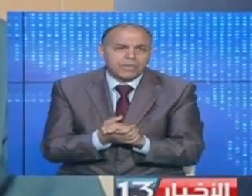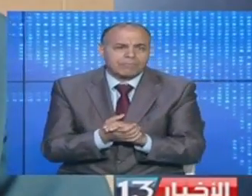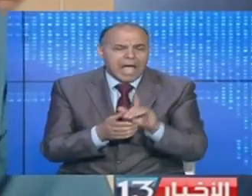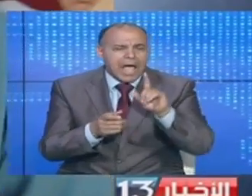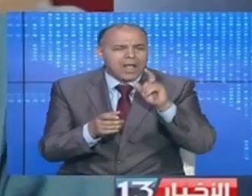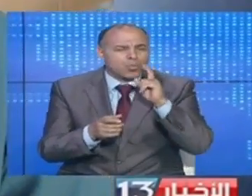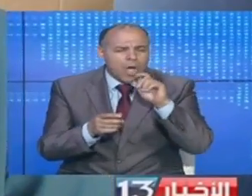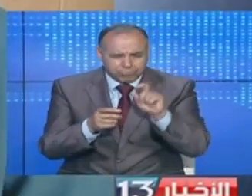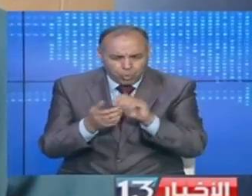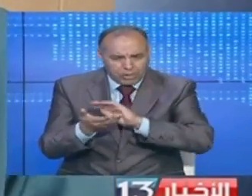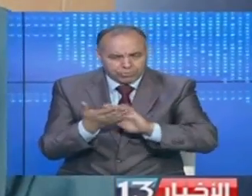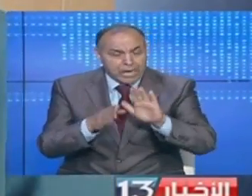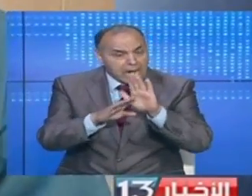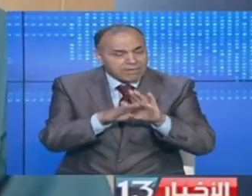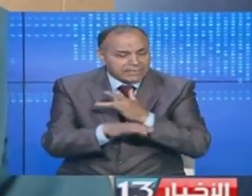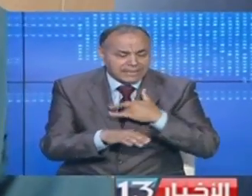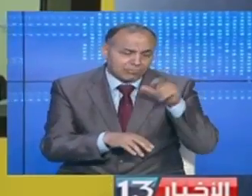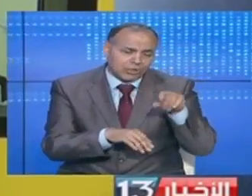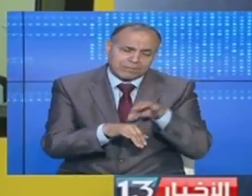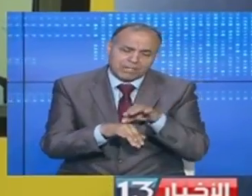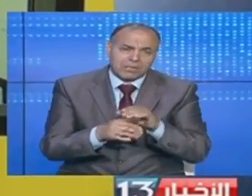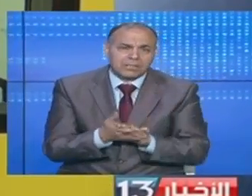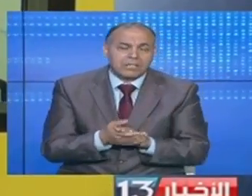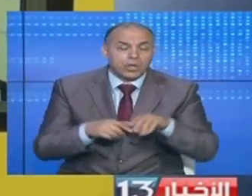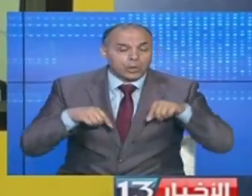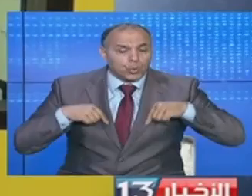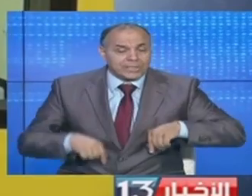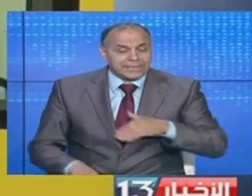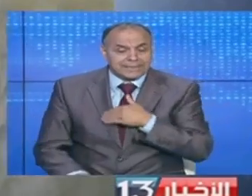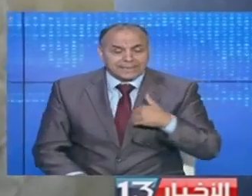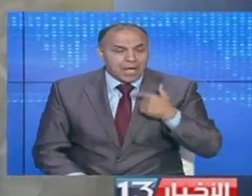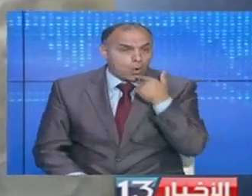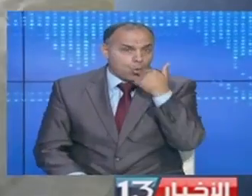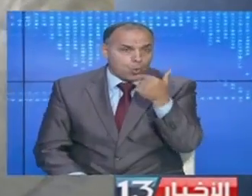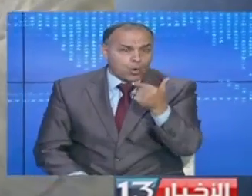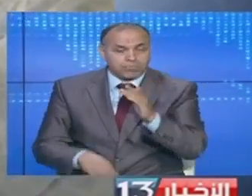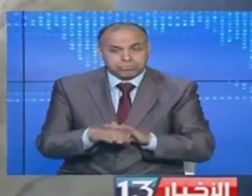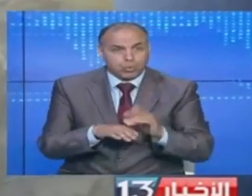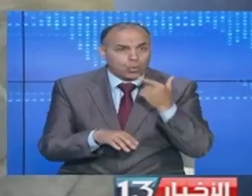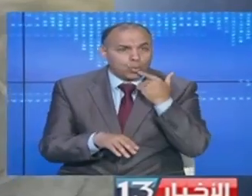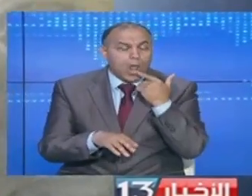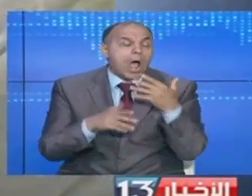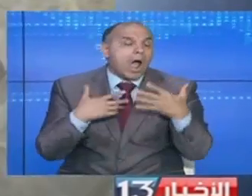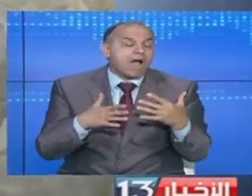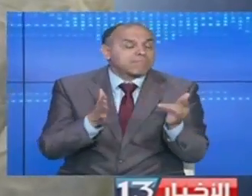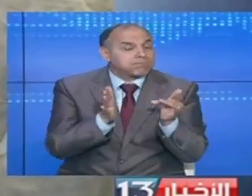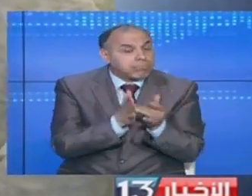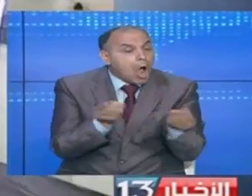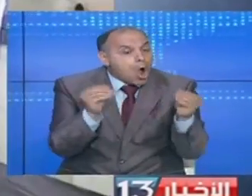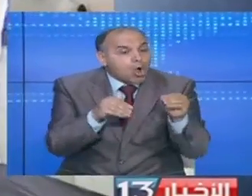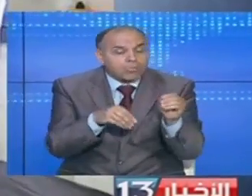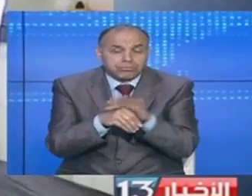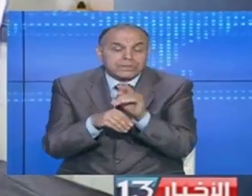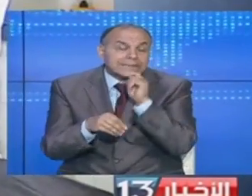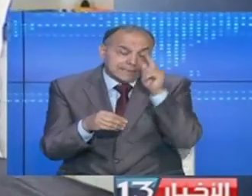بكتيريان، هذا كله باش نحافظوا على سلامة المريض. وزير الصحة عبد اللطيف المكي جدد تحذيره من موجة ثانية من فيروس كورونا